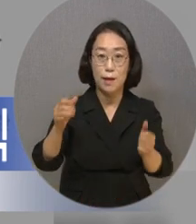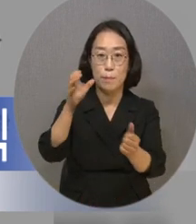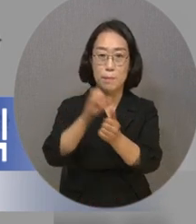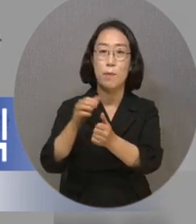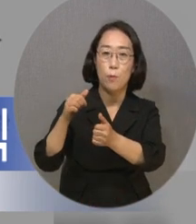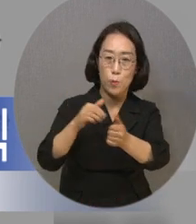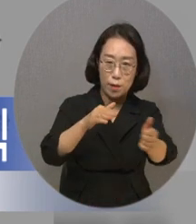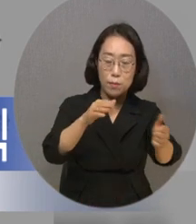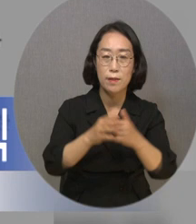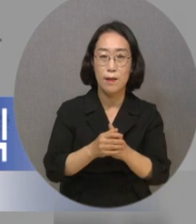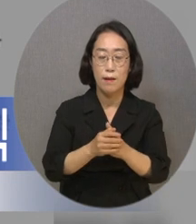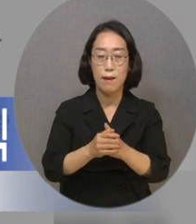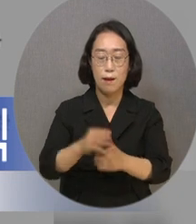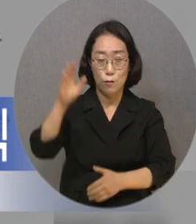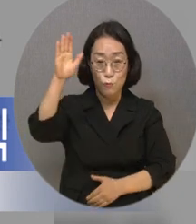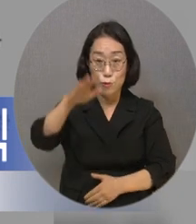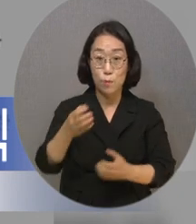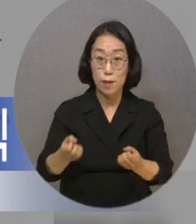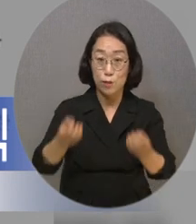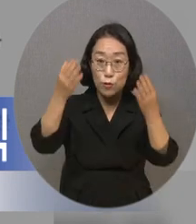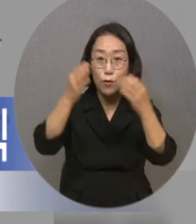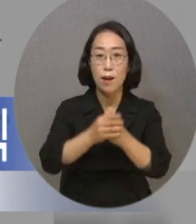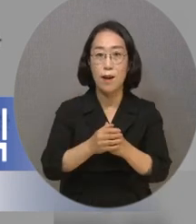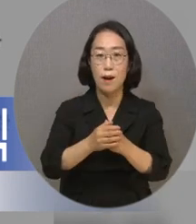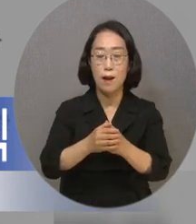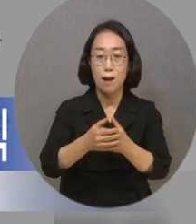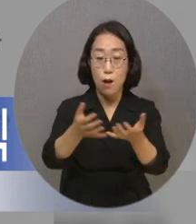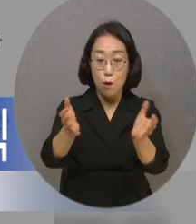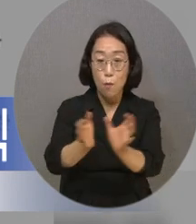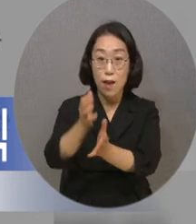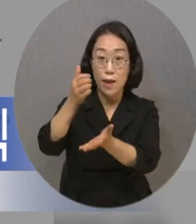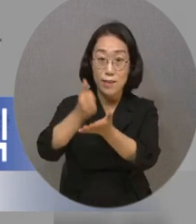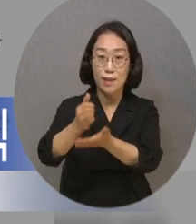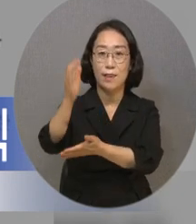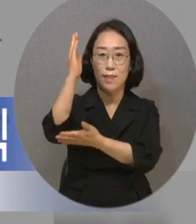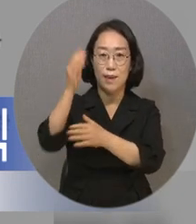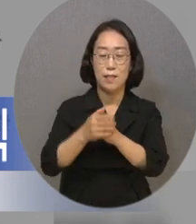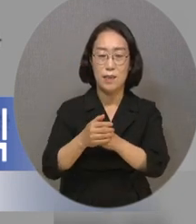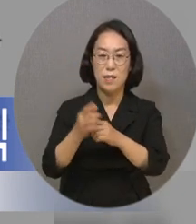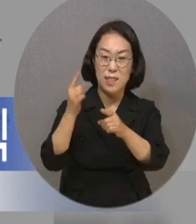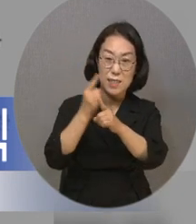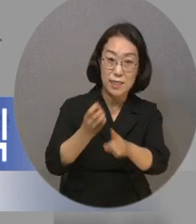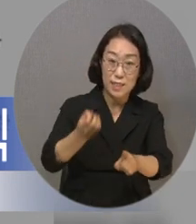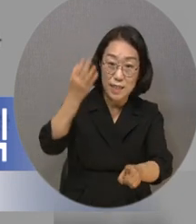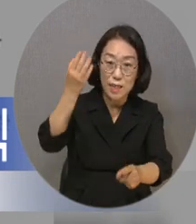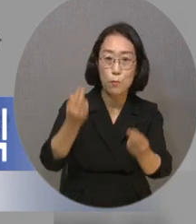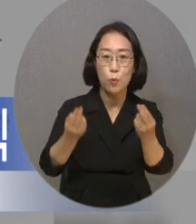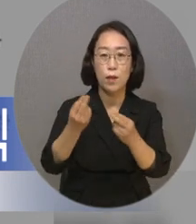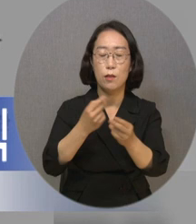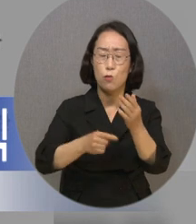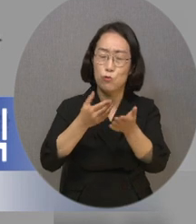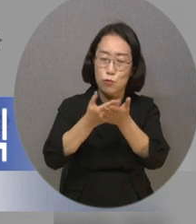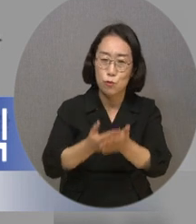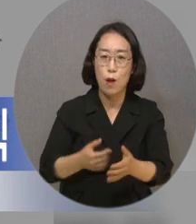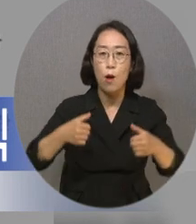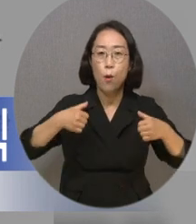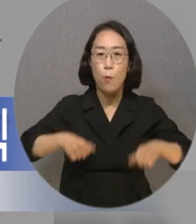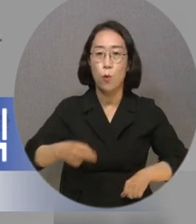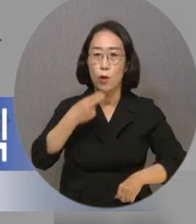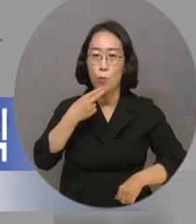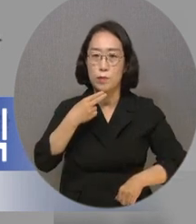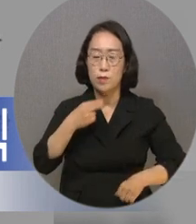파견합니다 출정식에서 이용훈 스페셜 올림픽 코리아 회장은 승리보다 더 값진 것은 포기하지 않고